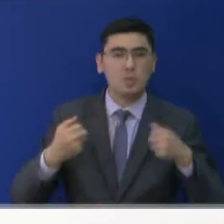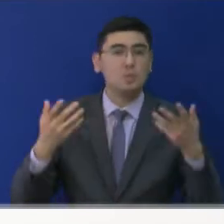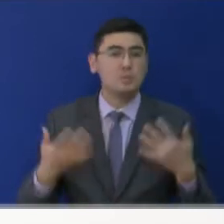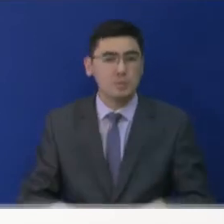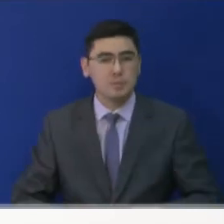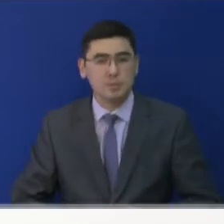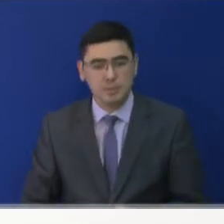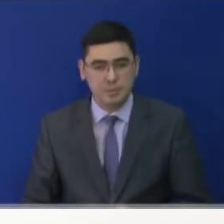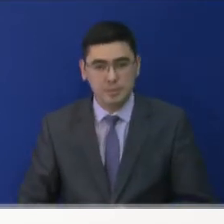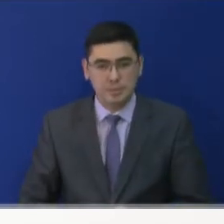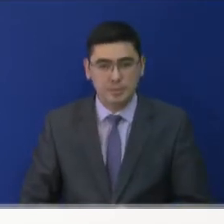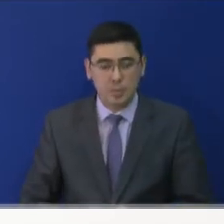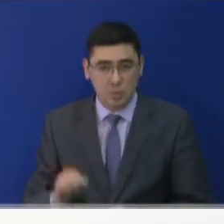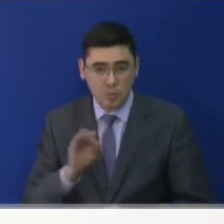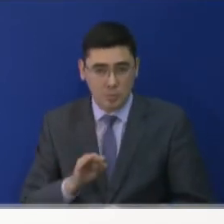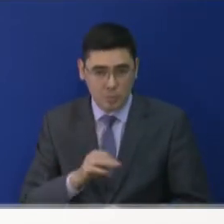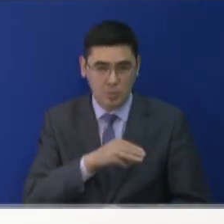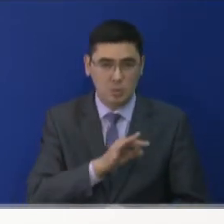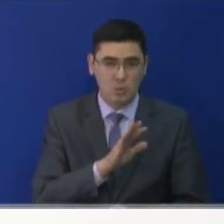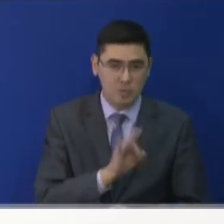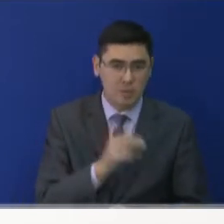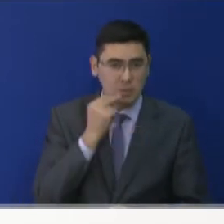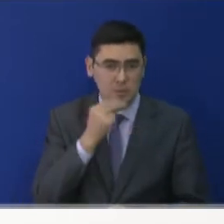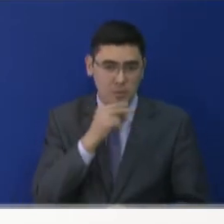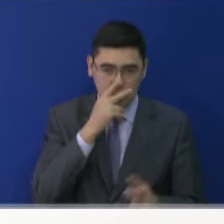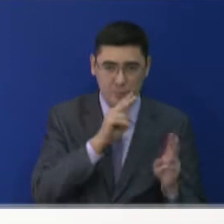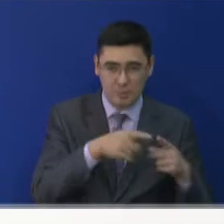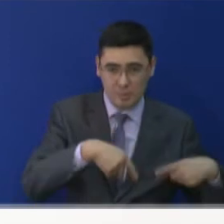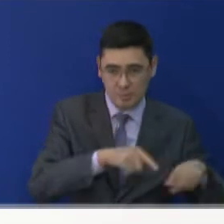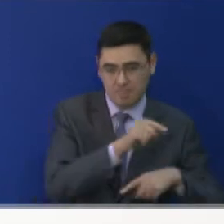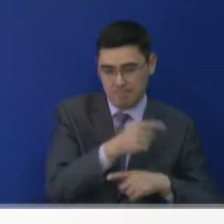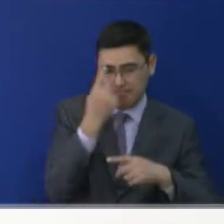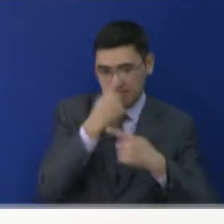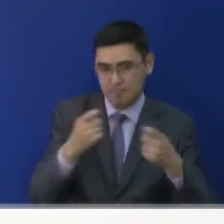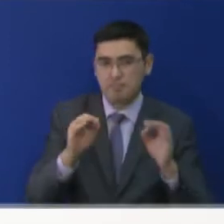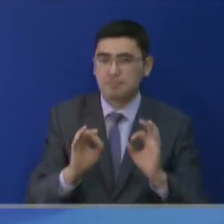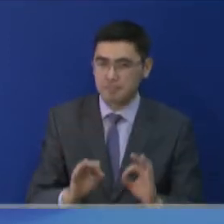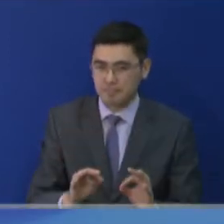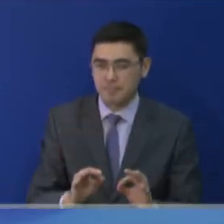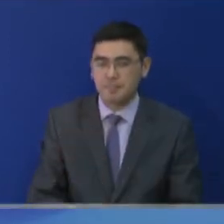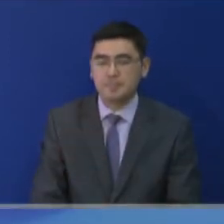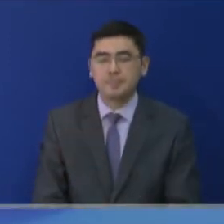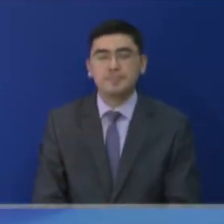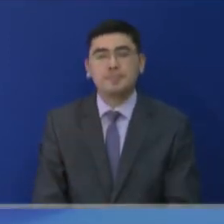көрсетілетін қызметтердің сапасы мен қауіпсіздігін бақылау департаментінің баспасөз қызметі.